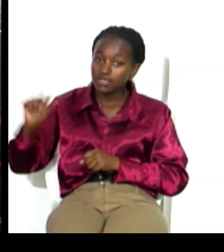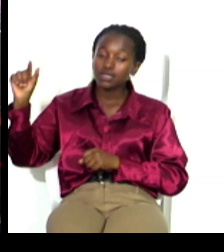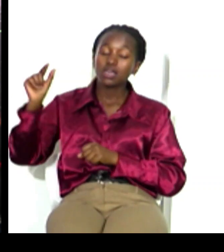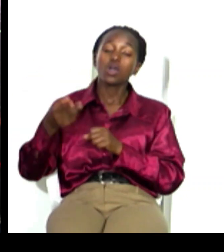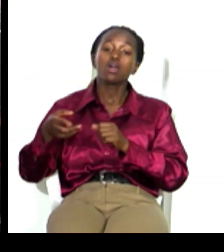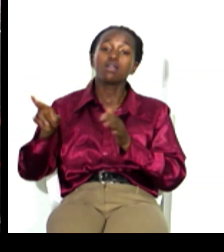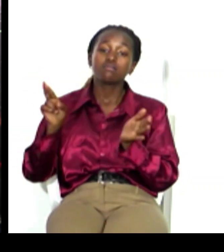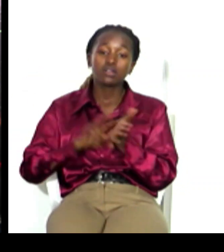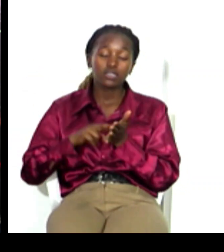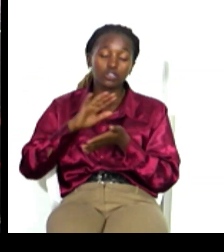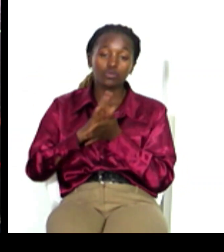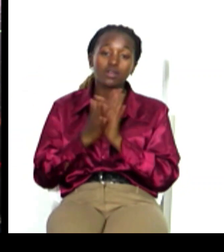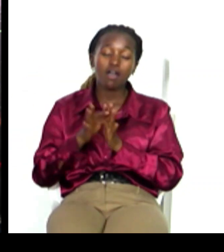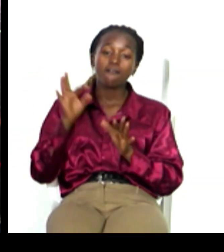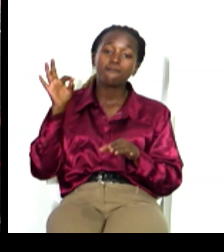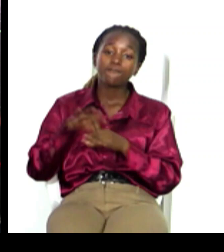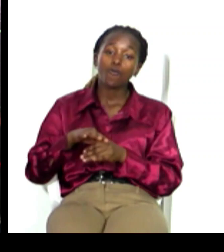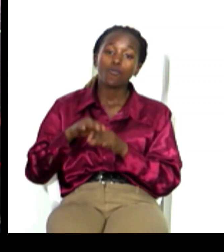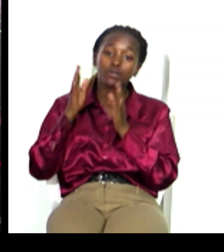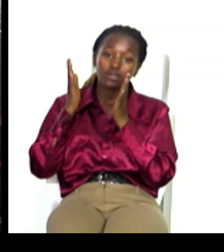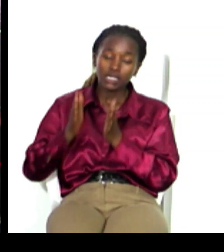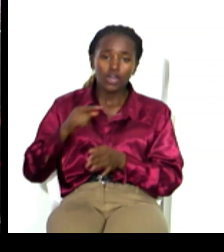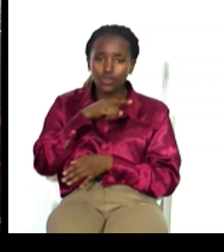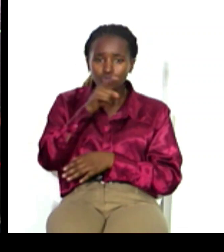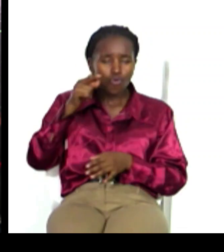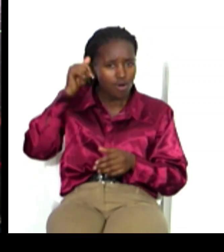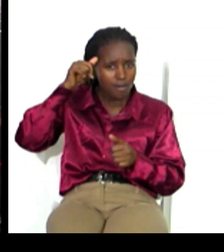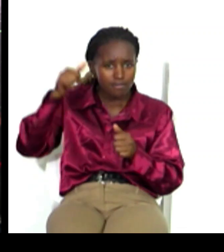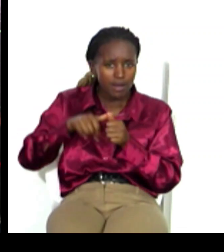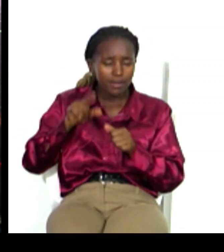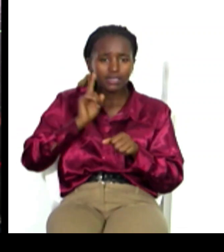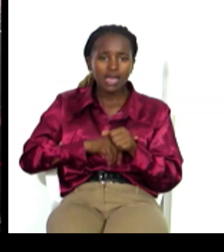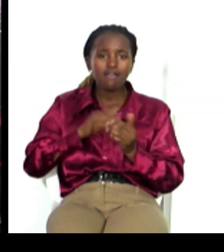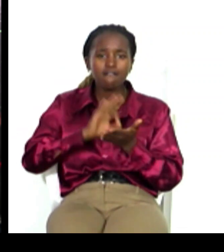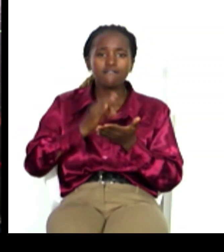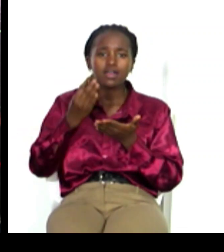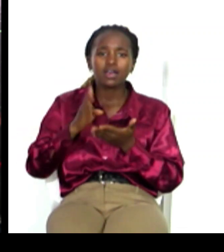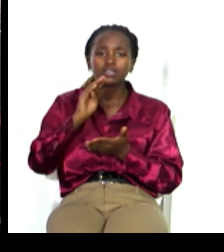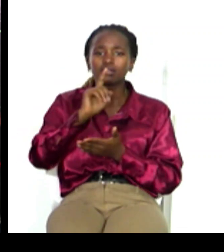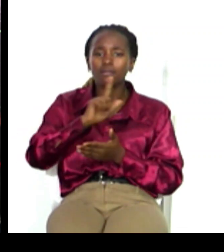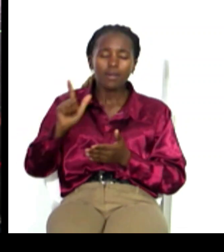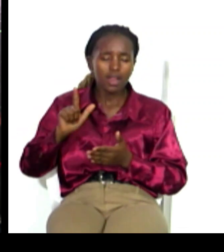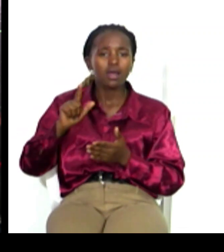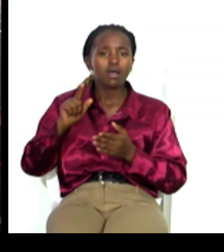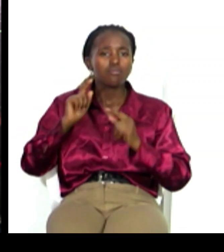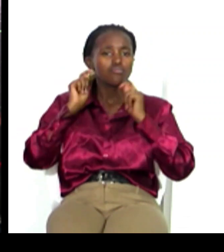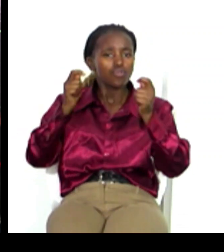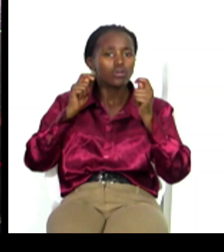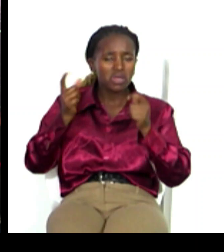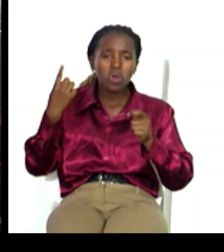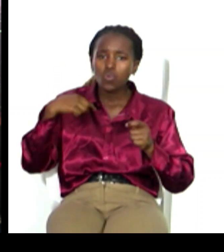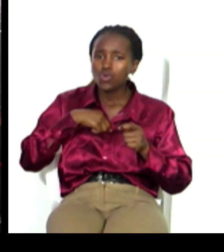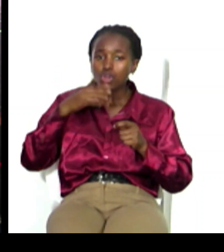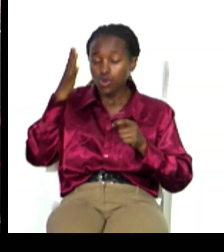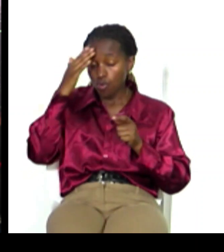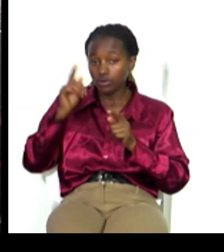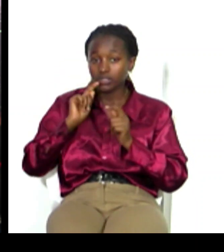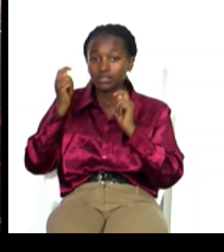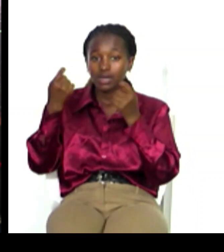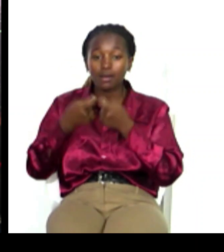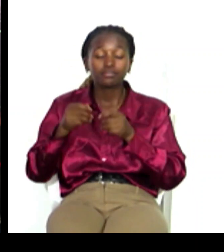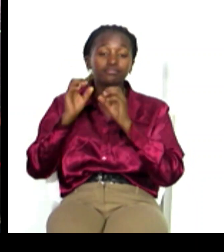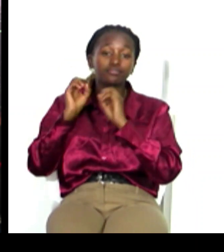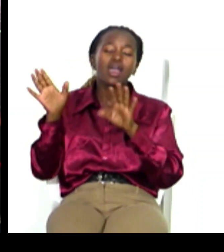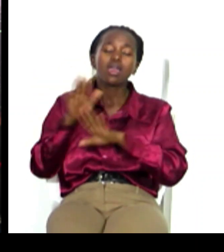You can remember during the time of finance bill protest, Gen Z walitokea, hauko unajua ni Mluya, ni Mjaluo, ni